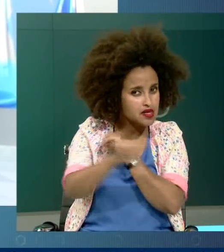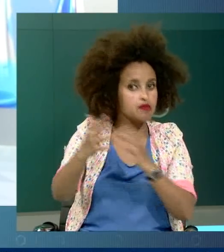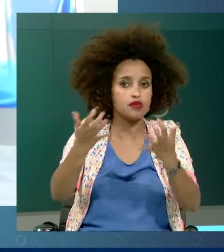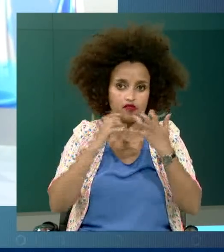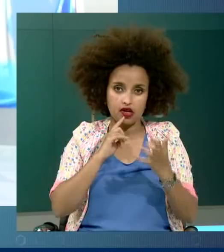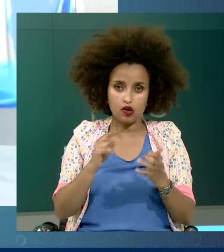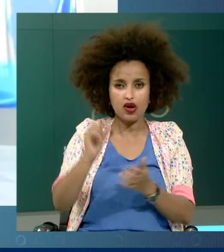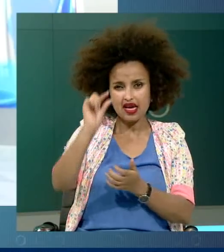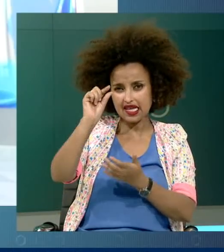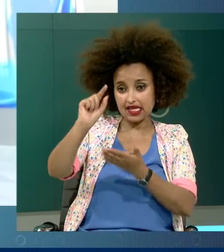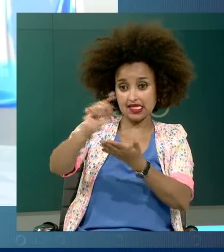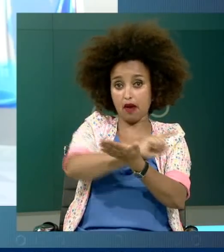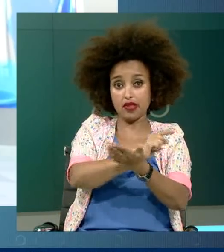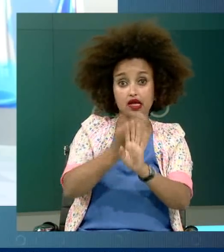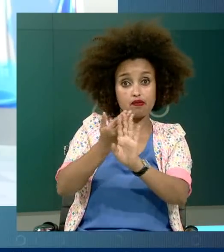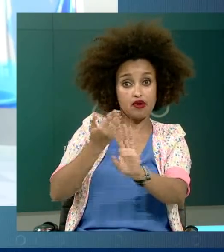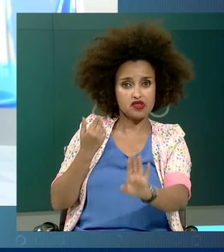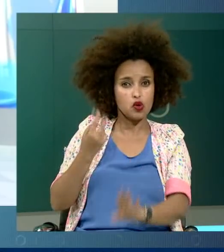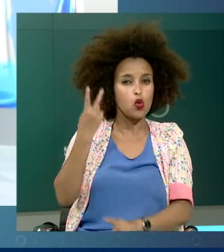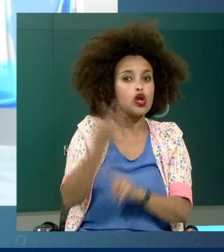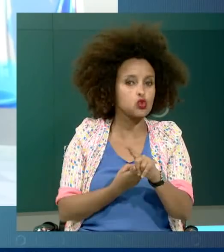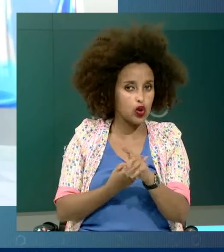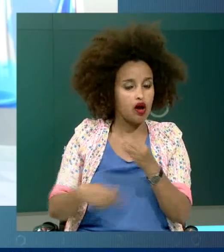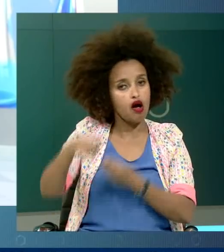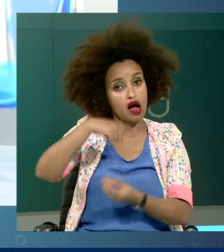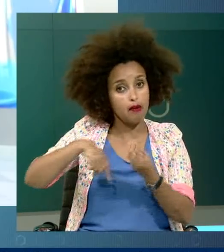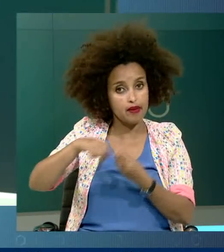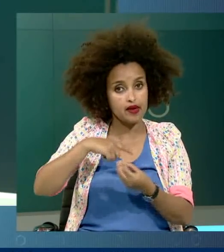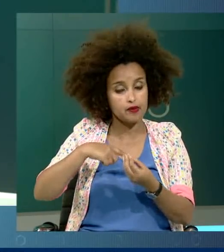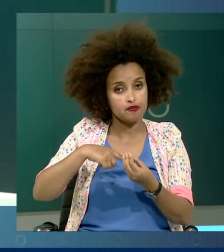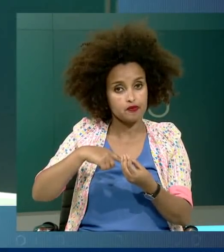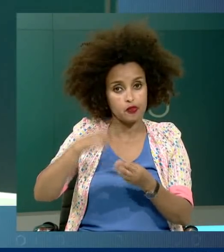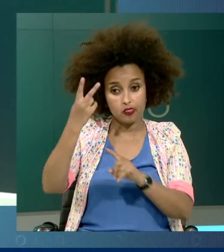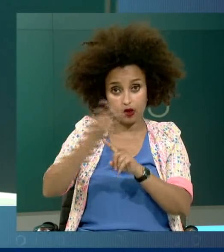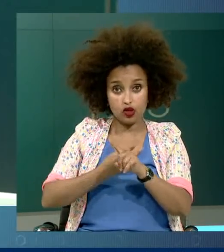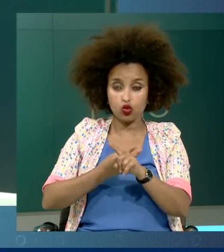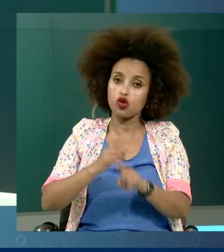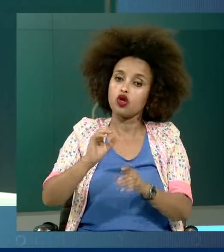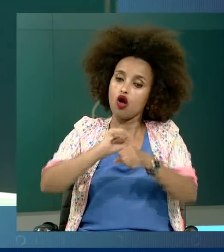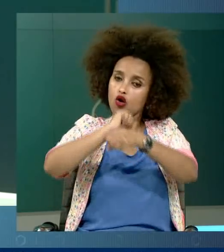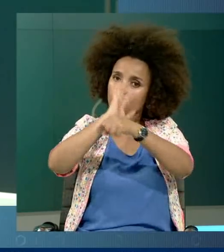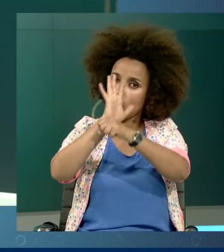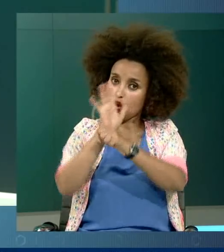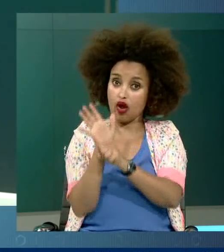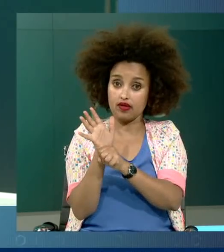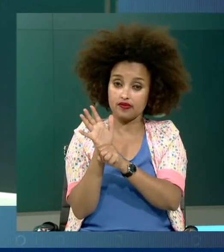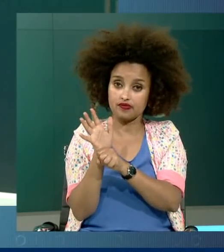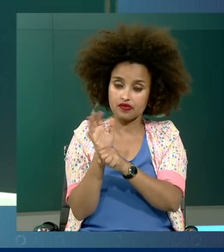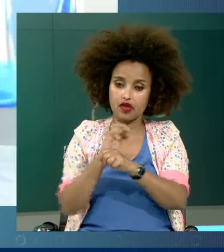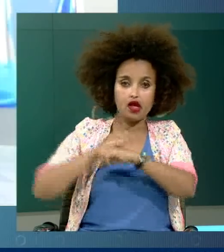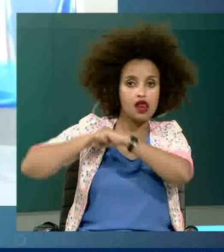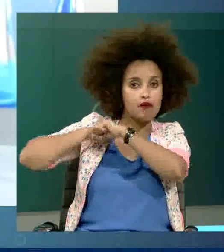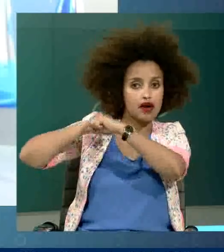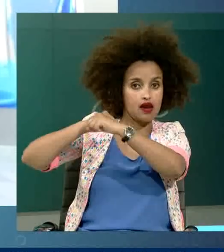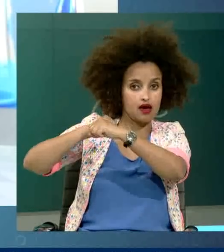ከጥቂት ሳምንታት በፊት ወይም ወር ሁለት ወር አካባቢ ይሆናል የኮሮና ቫይረስን